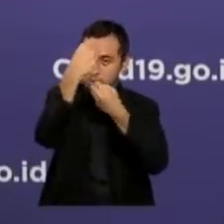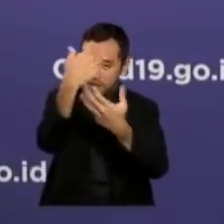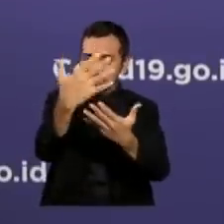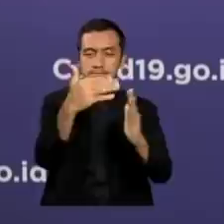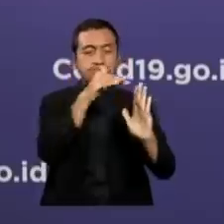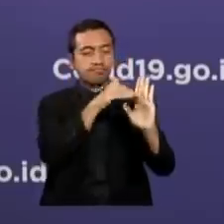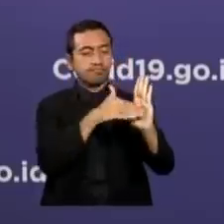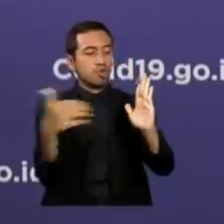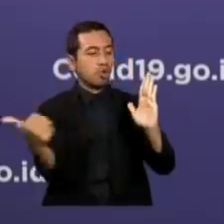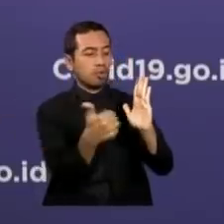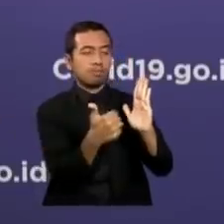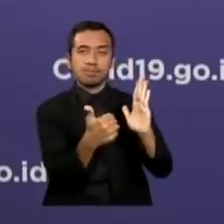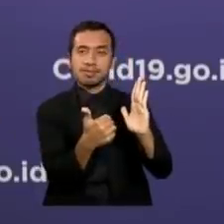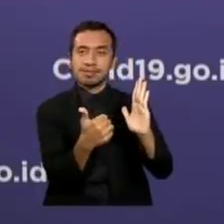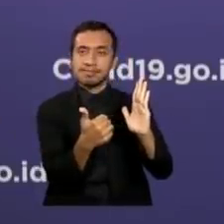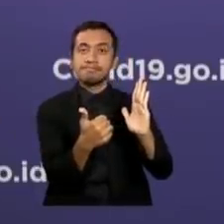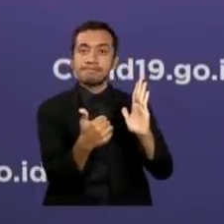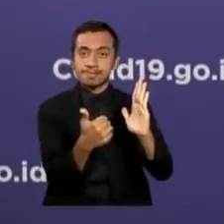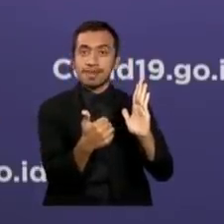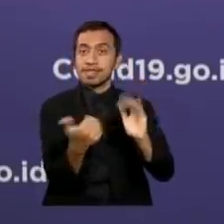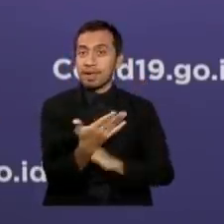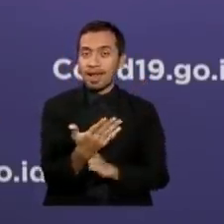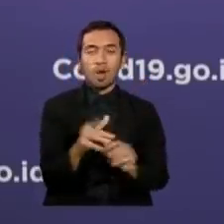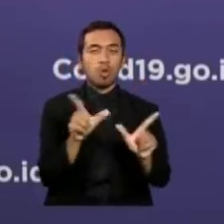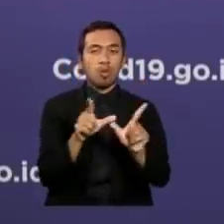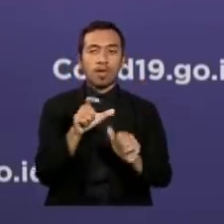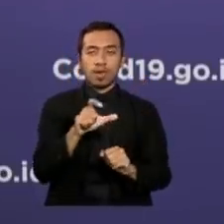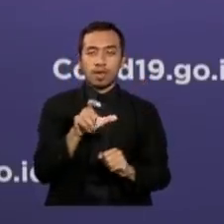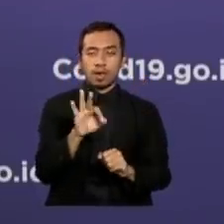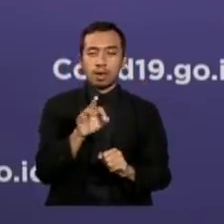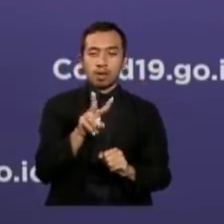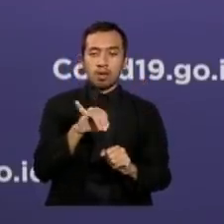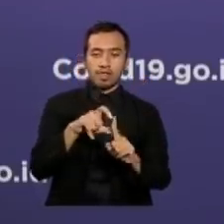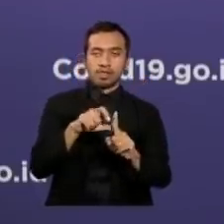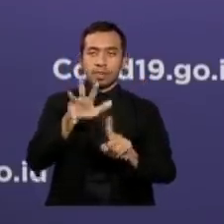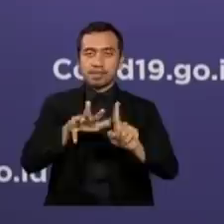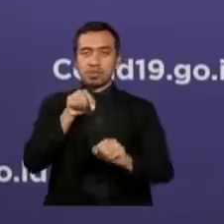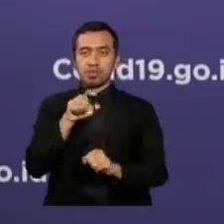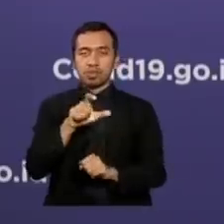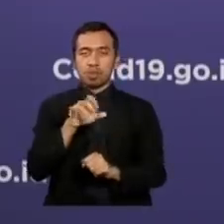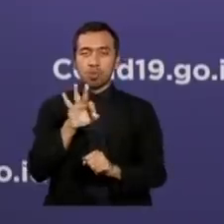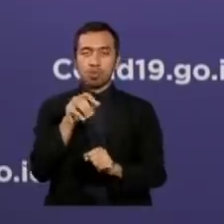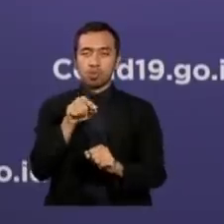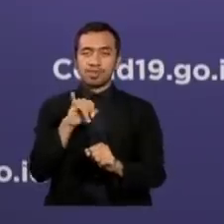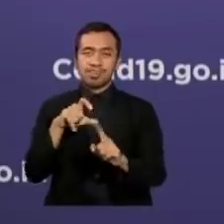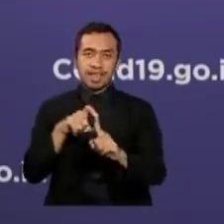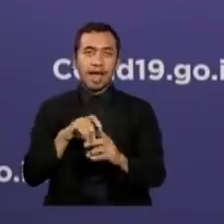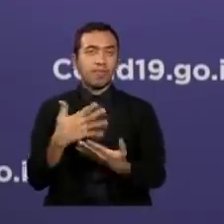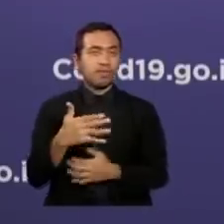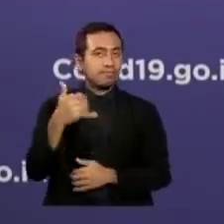konflik 19 ini baik di covert 19.tv kemudian di hotline